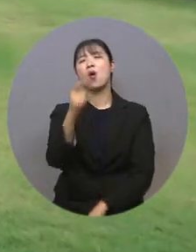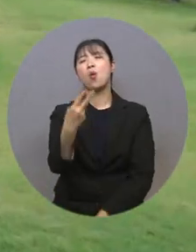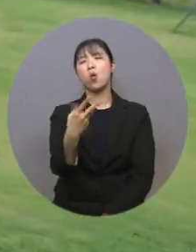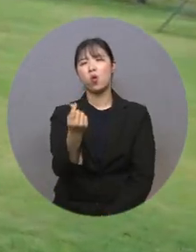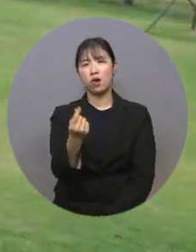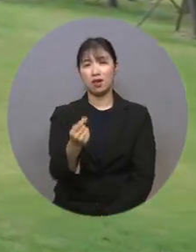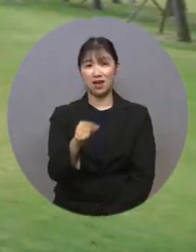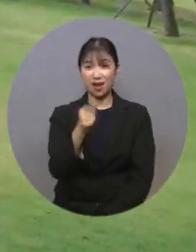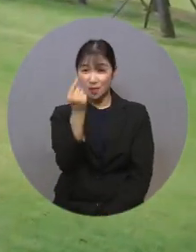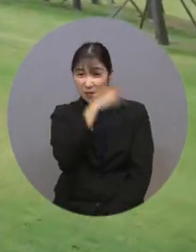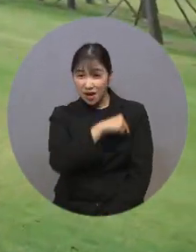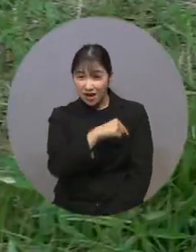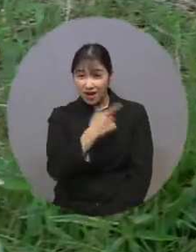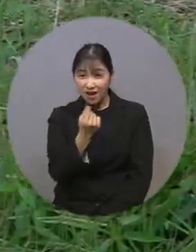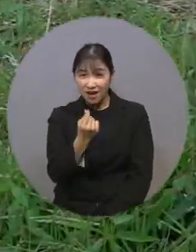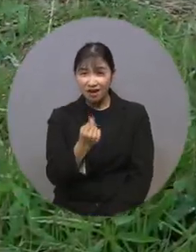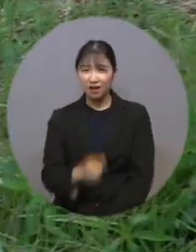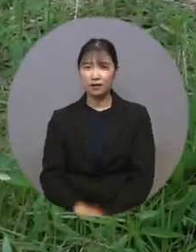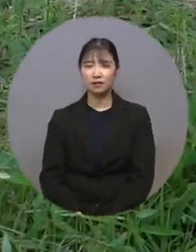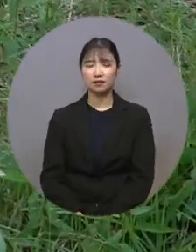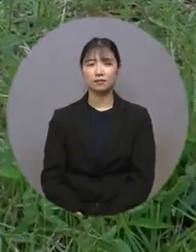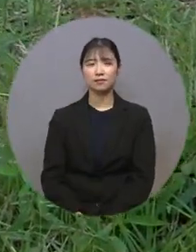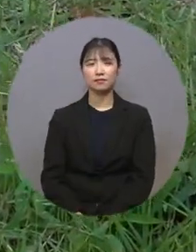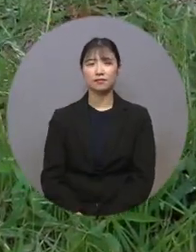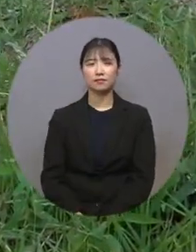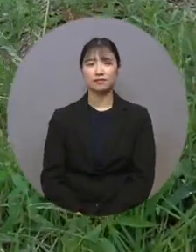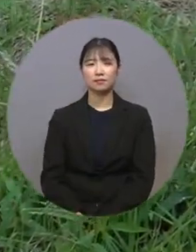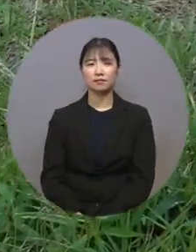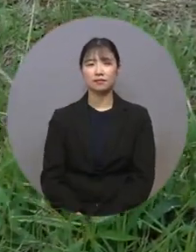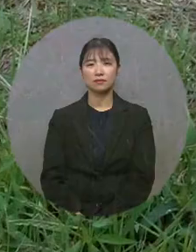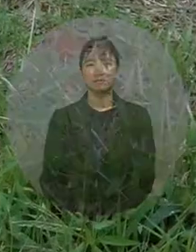왼쪽이 그린이에요? 네, 남해 오리에요.